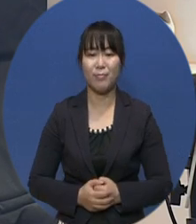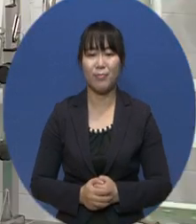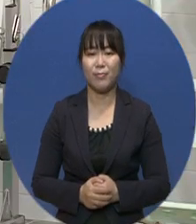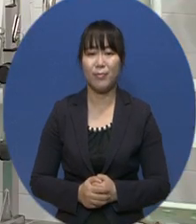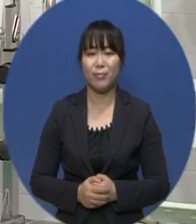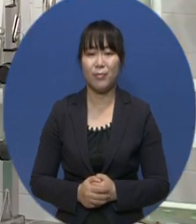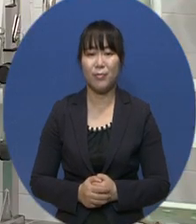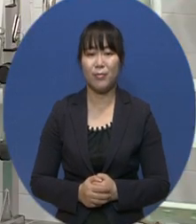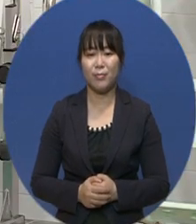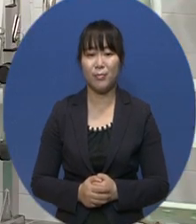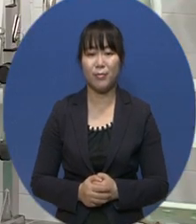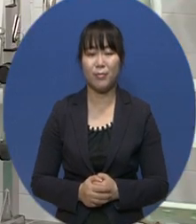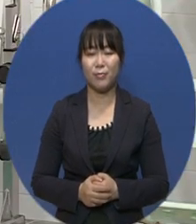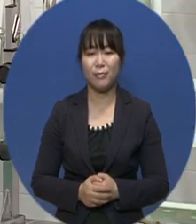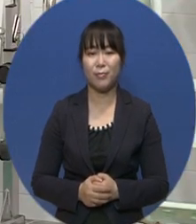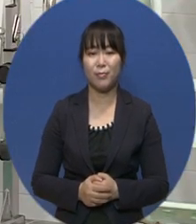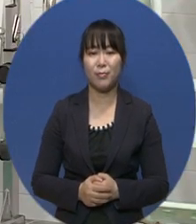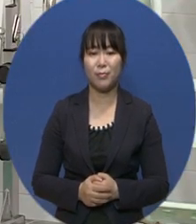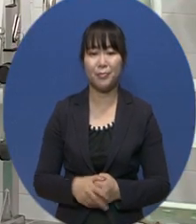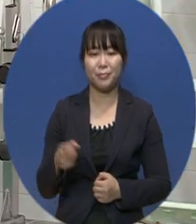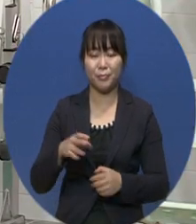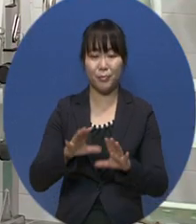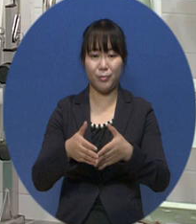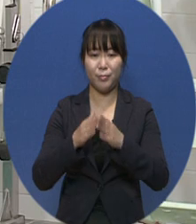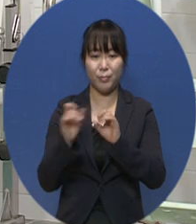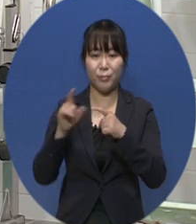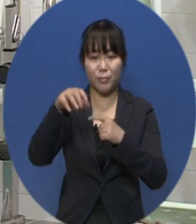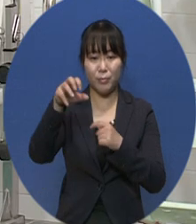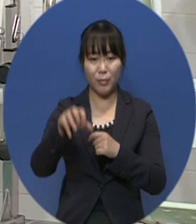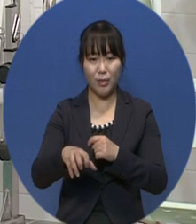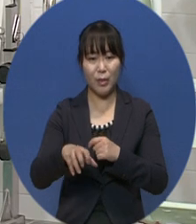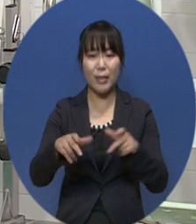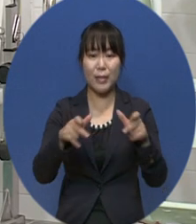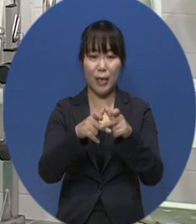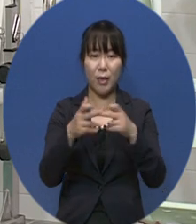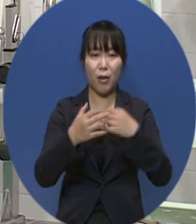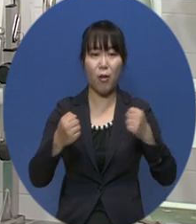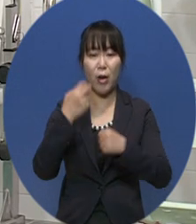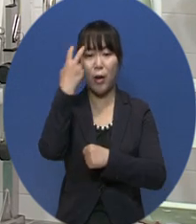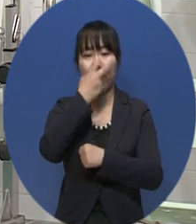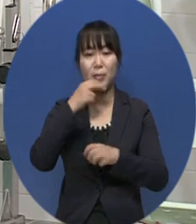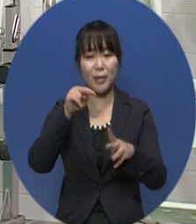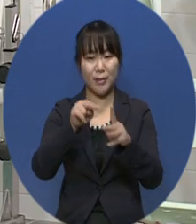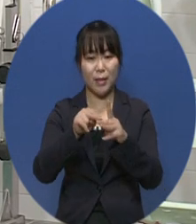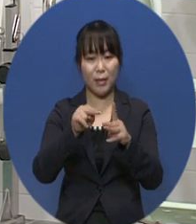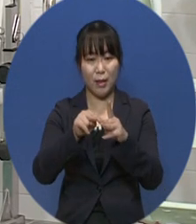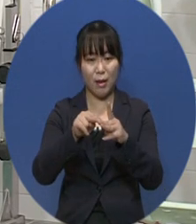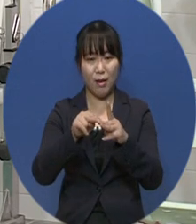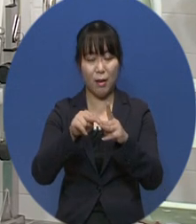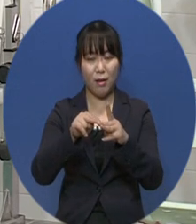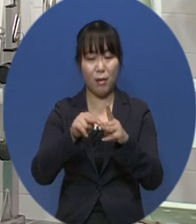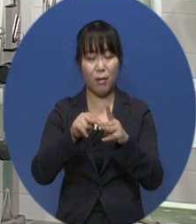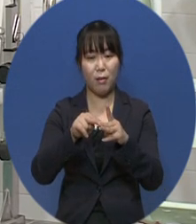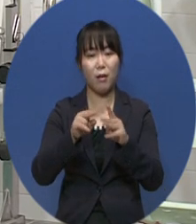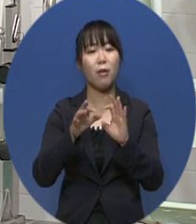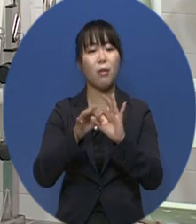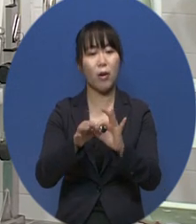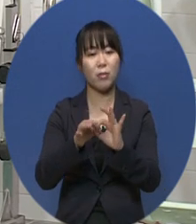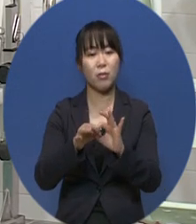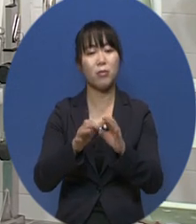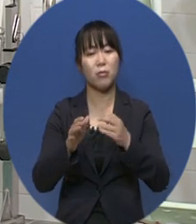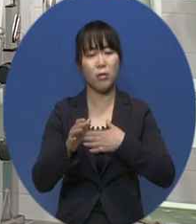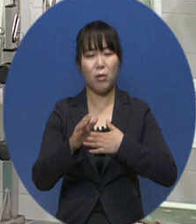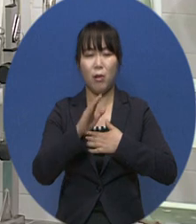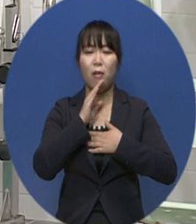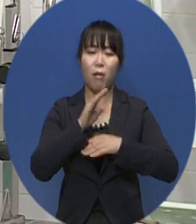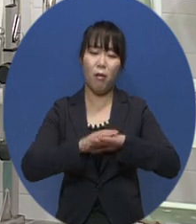네, 그렇군요. 그리고 저기 국립재활병원에서 이게 장애인 건강검진센터 네. 이 부분을 정말